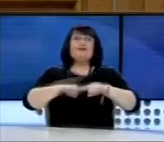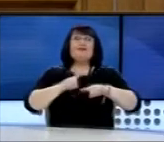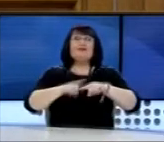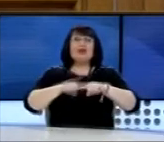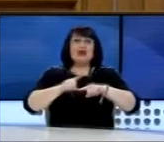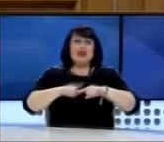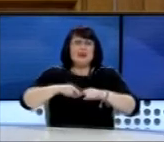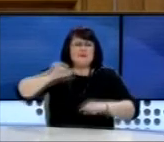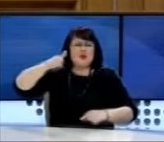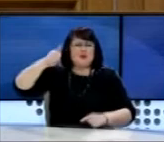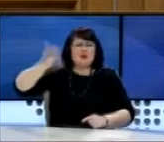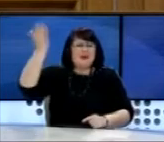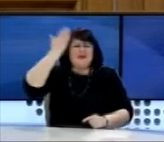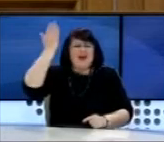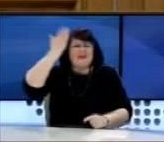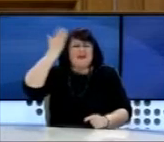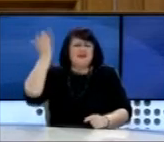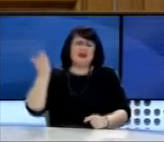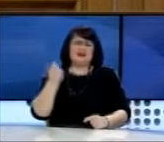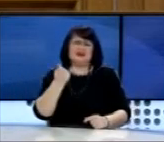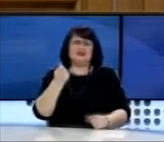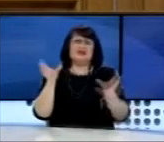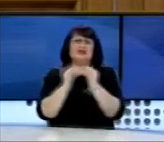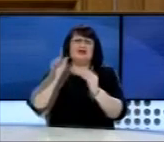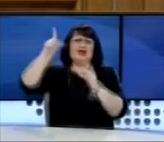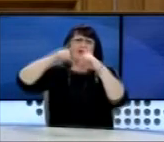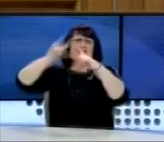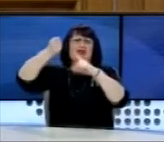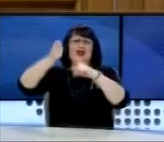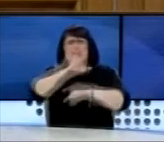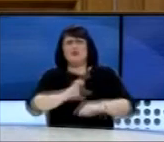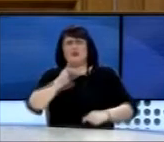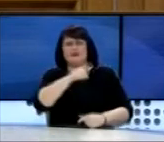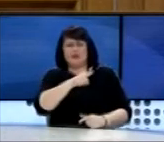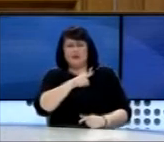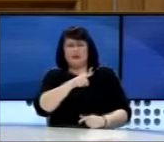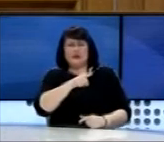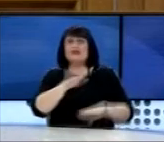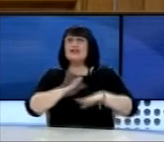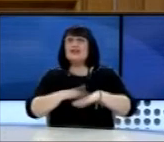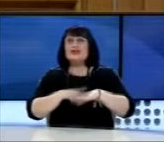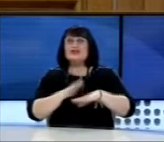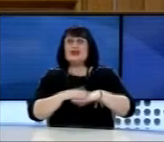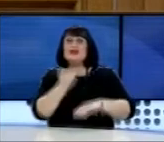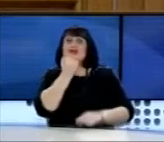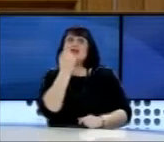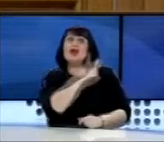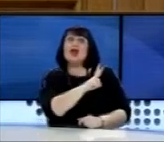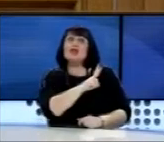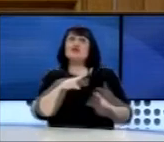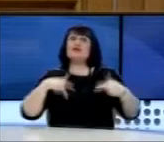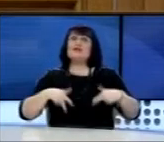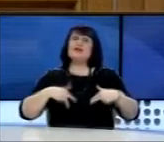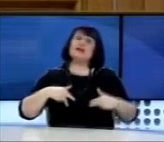πρωταθλήτρια στις υψηλές τιμές ενέργειας σε όλη την Ευρώπη εξαιτίας άστοχων